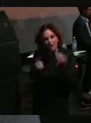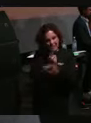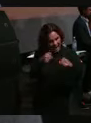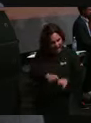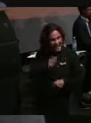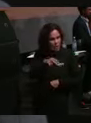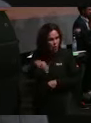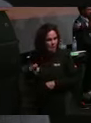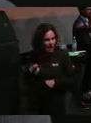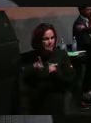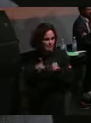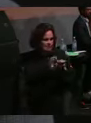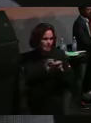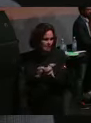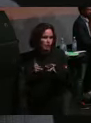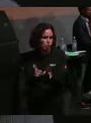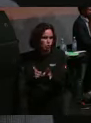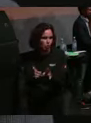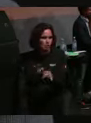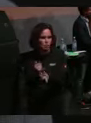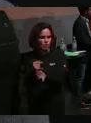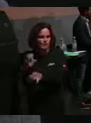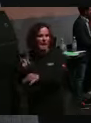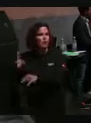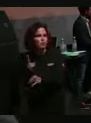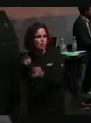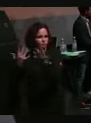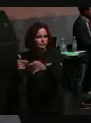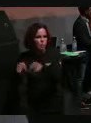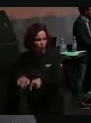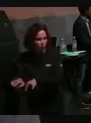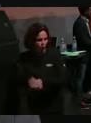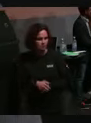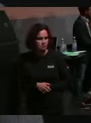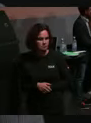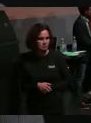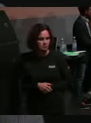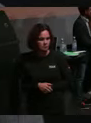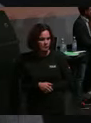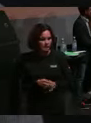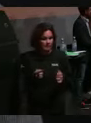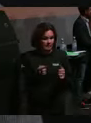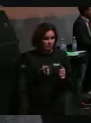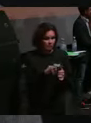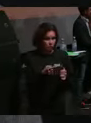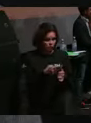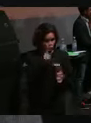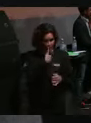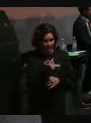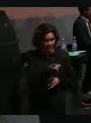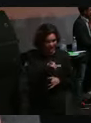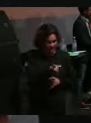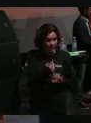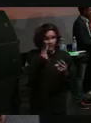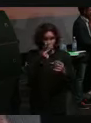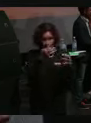også henger veldig mye sammen med hvordan EU opererer om dagen. Men jeg tror aller først og aller fremst så må vi snakke litt om to